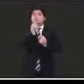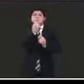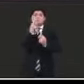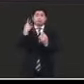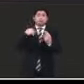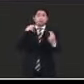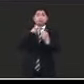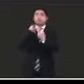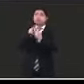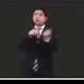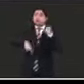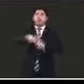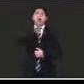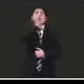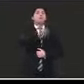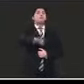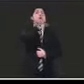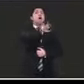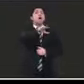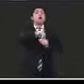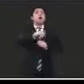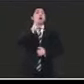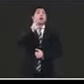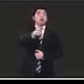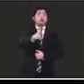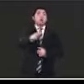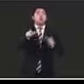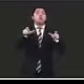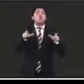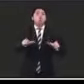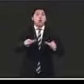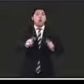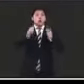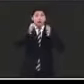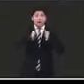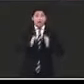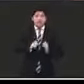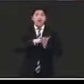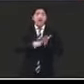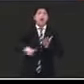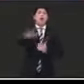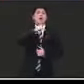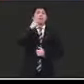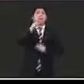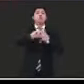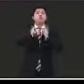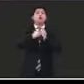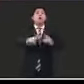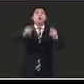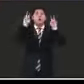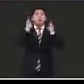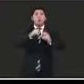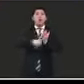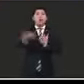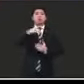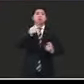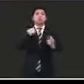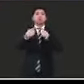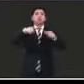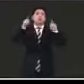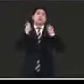görüşmelerde Avrupa'nın geleceği Güvenliği ve refahı dahil küresel konuları ele